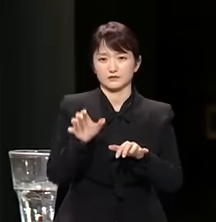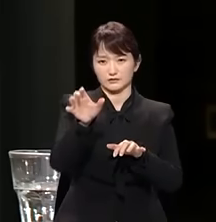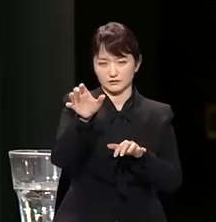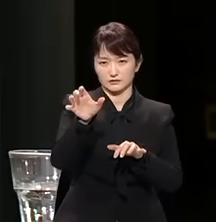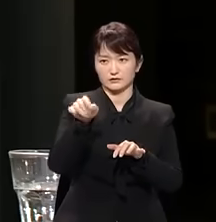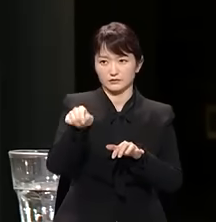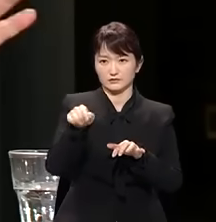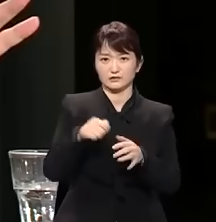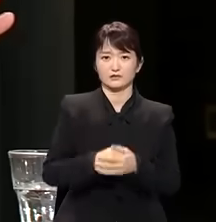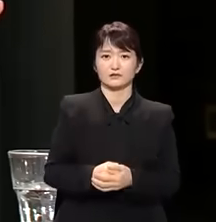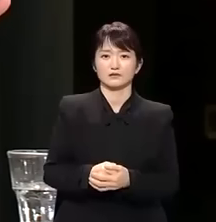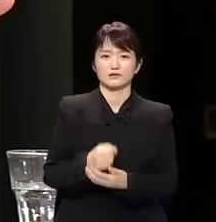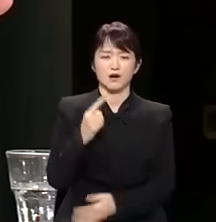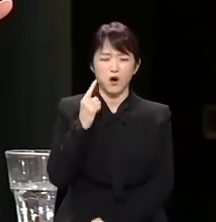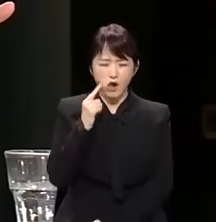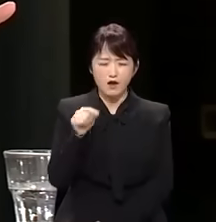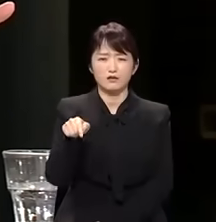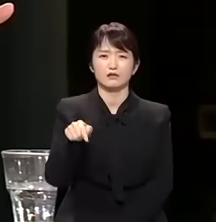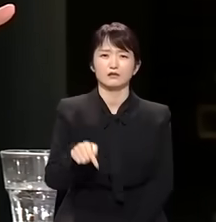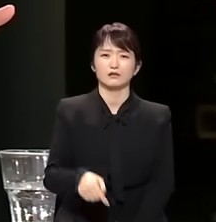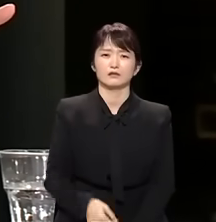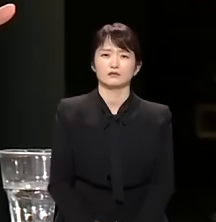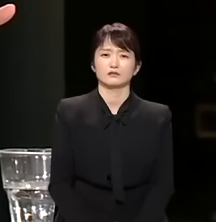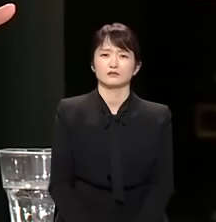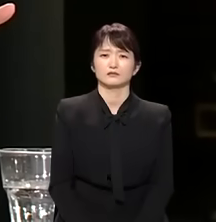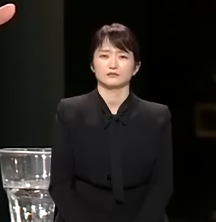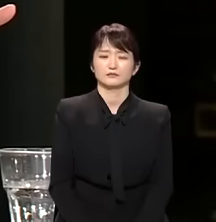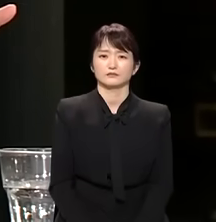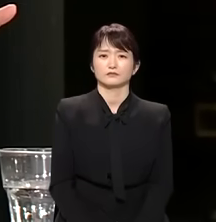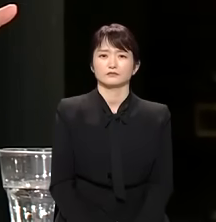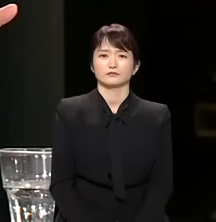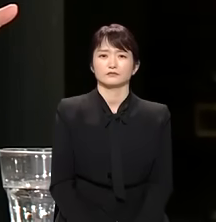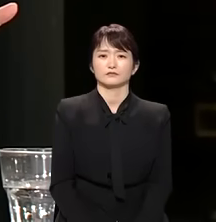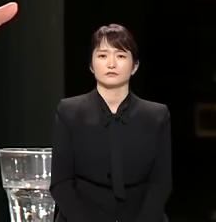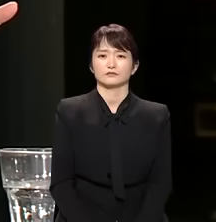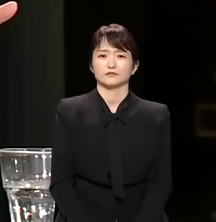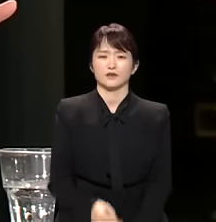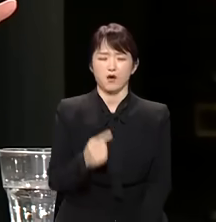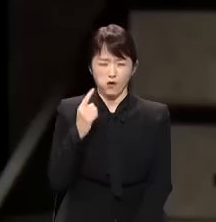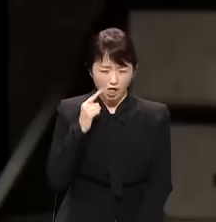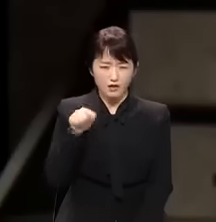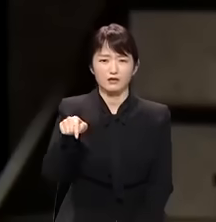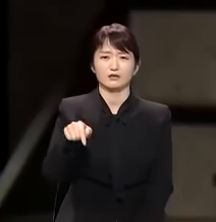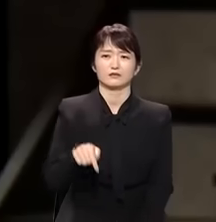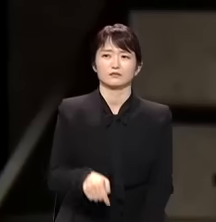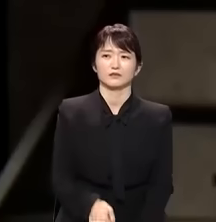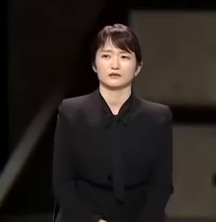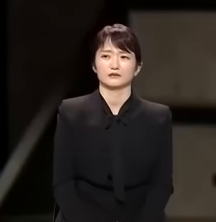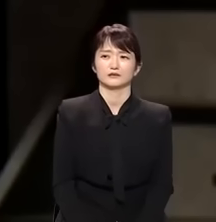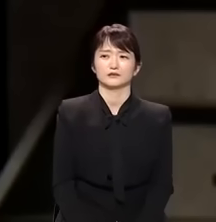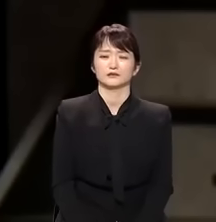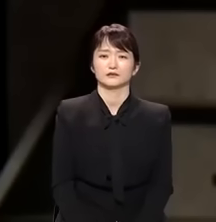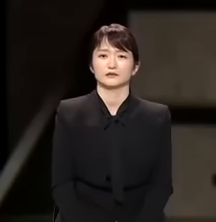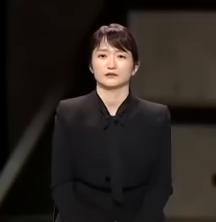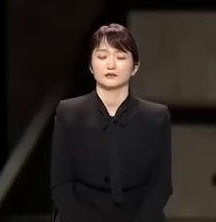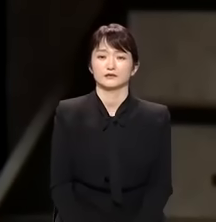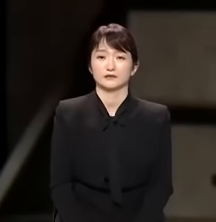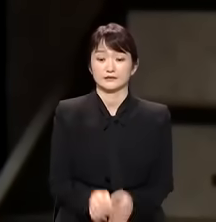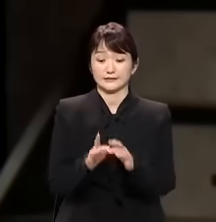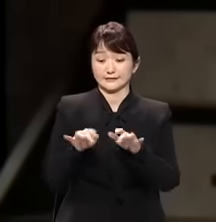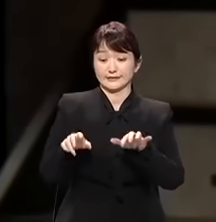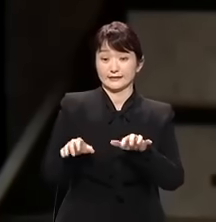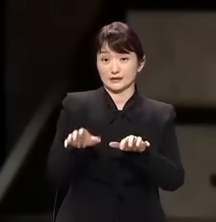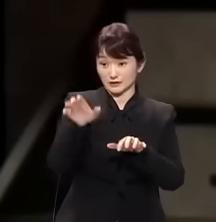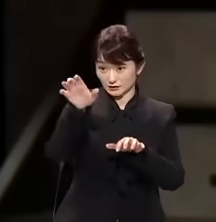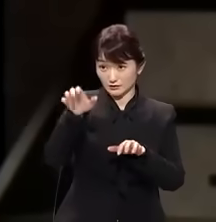글 자체가 완전히 그냥 거짓말이다네 이제 와전 새빨간 거짓말이다 이렇게 얘기를 하고 계시거든요 왜냐면 그 게시물에